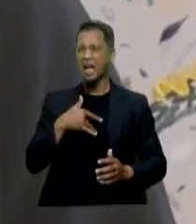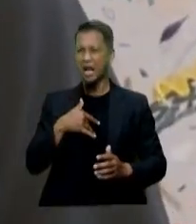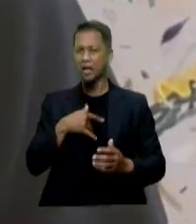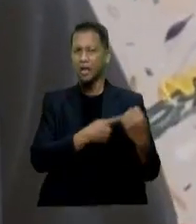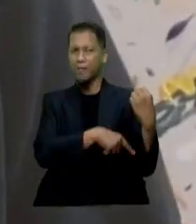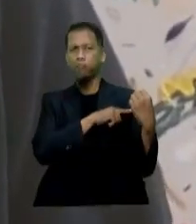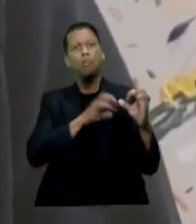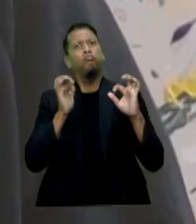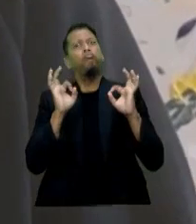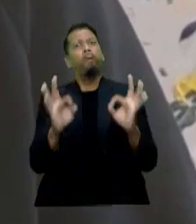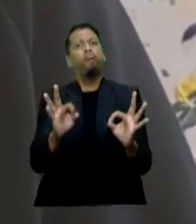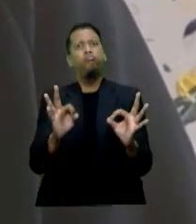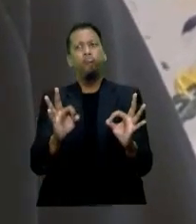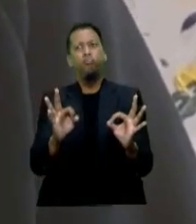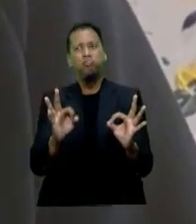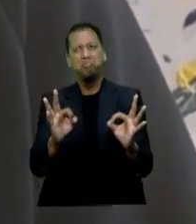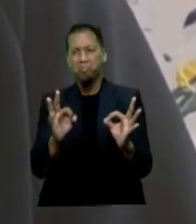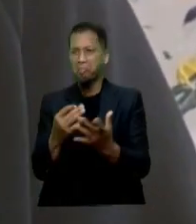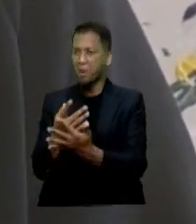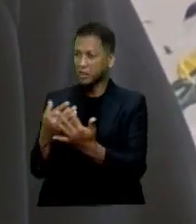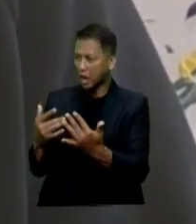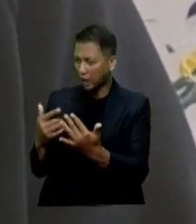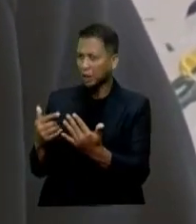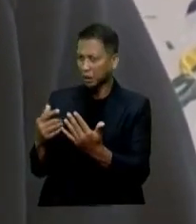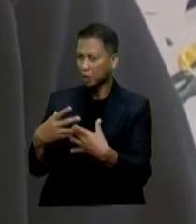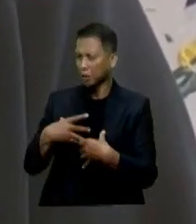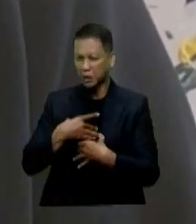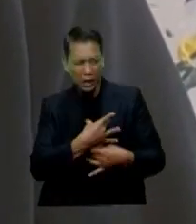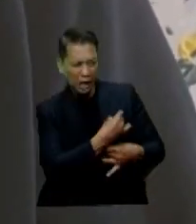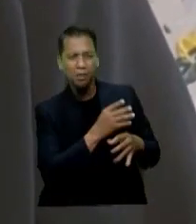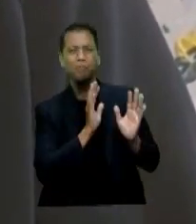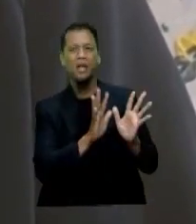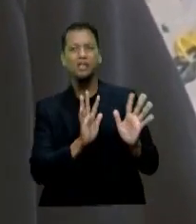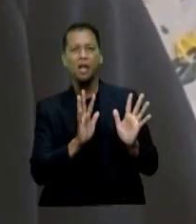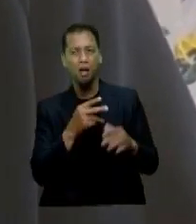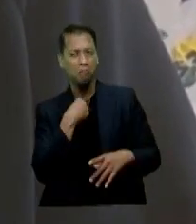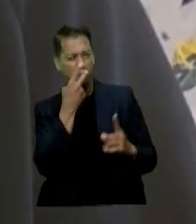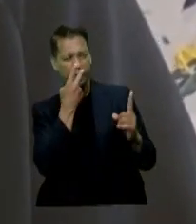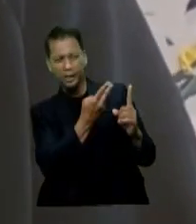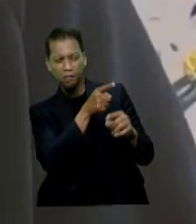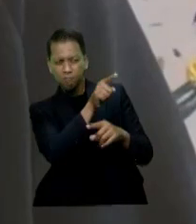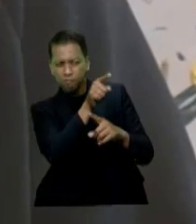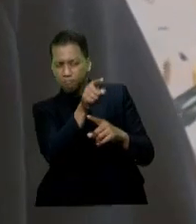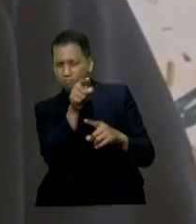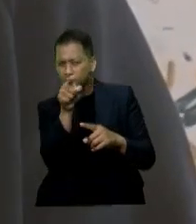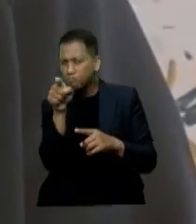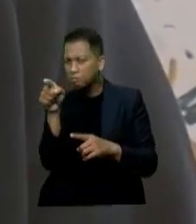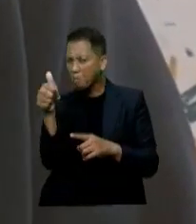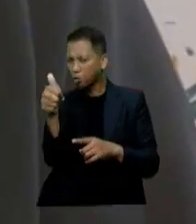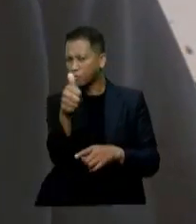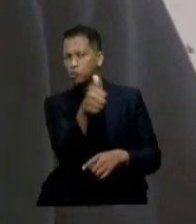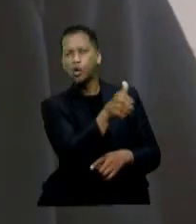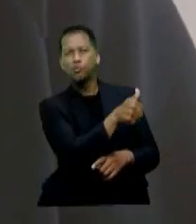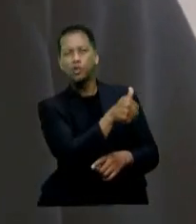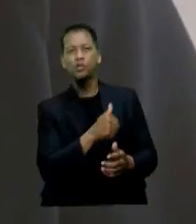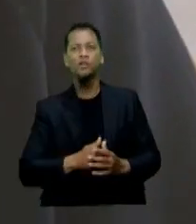lihat bagus, bagus. Dari yang tadi kita lihat di proses penjurian, kemudian dari